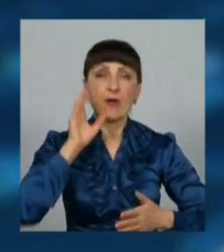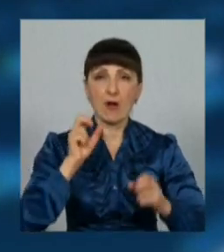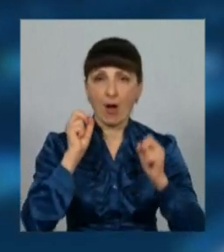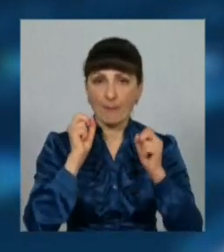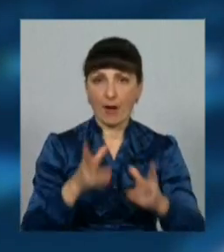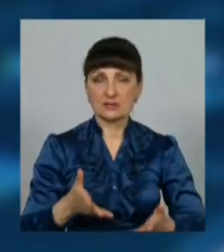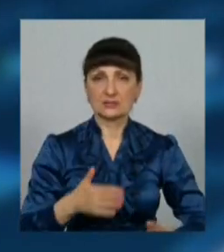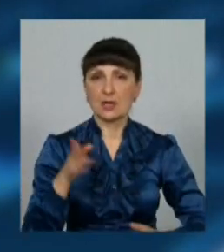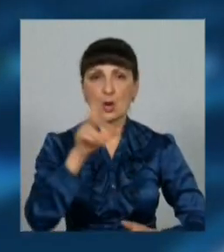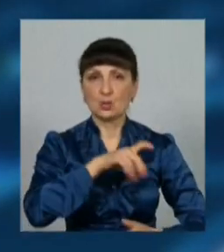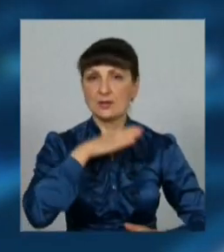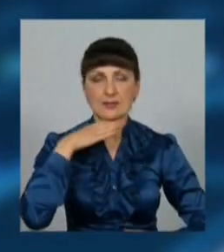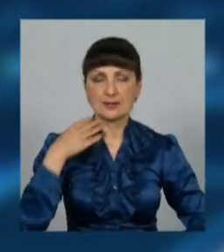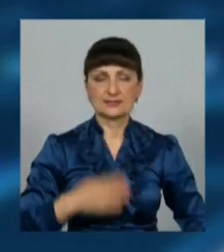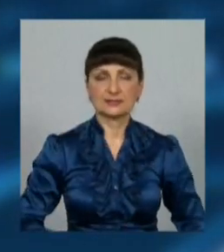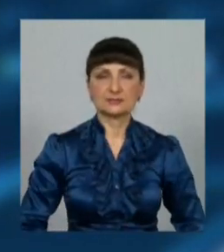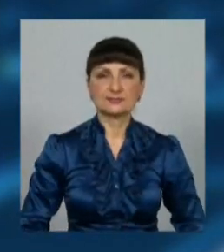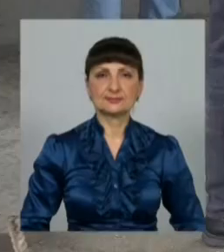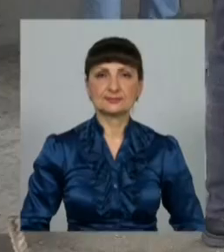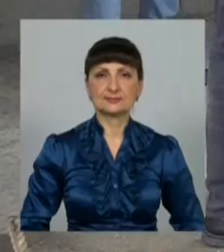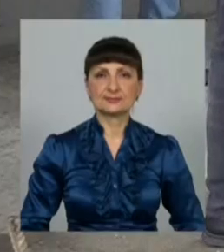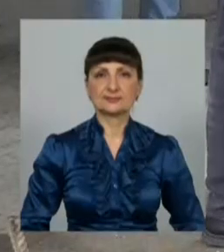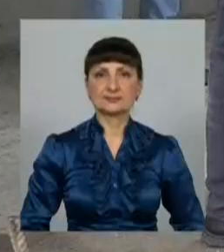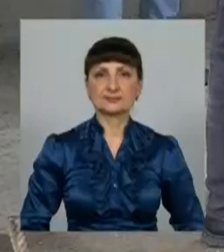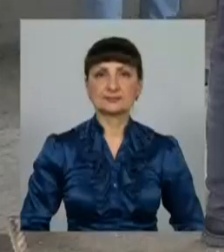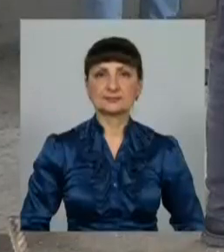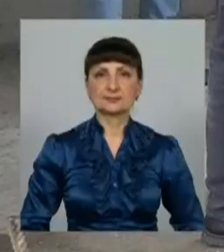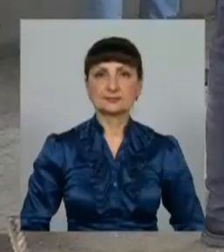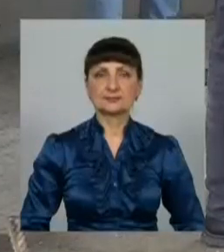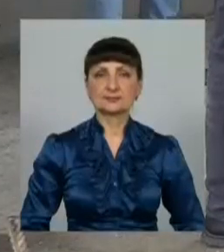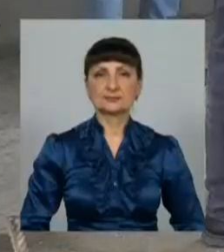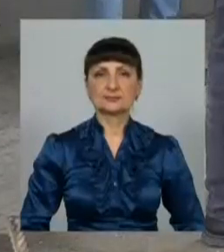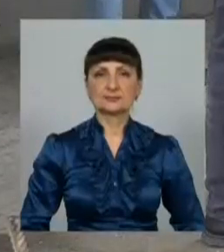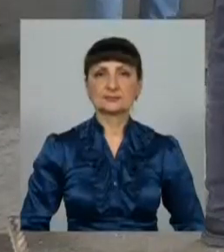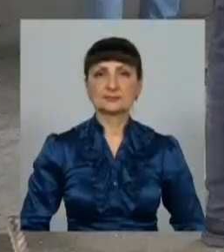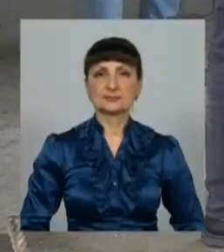опасно для здоровья. Роман Нощенко, Мурат Тайжанов, телеканал Алматы, Алматинская область.